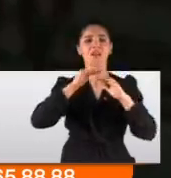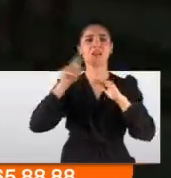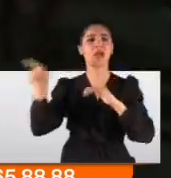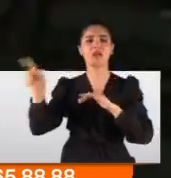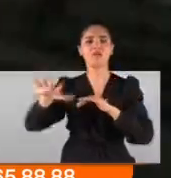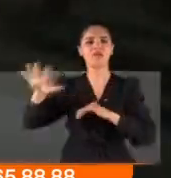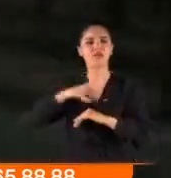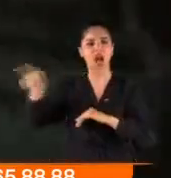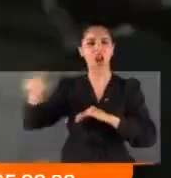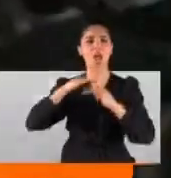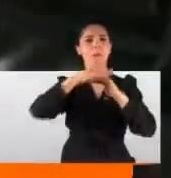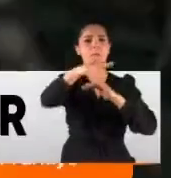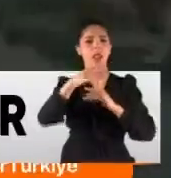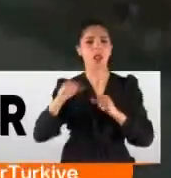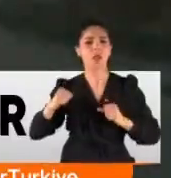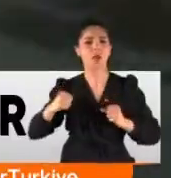sürdü.